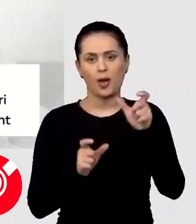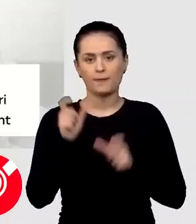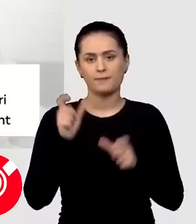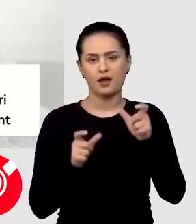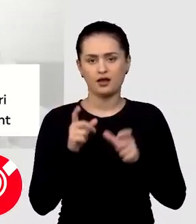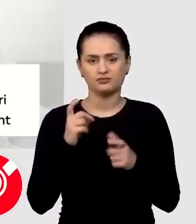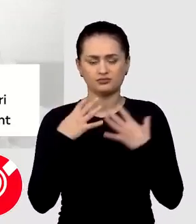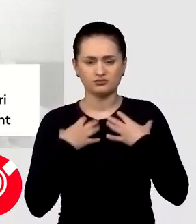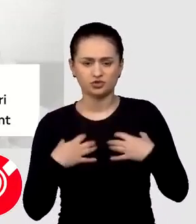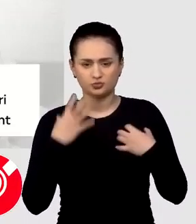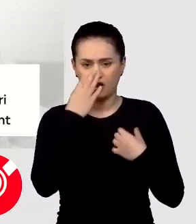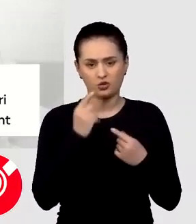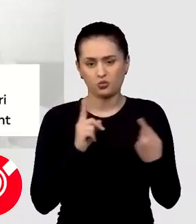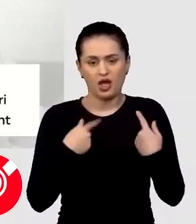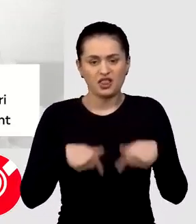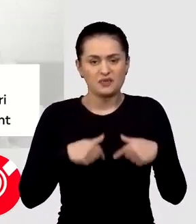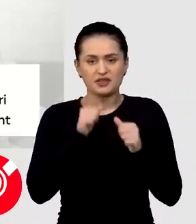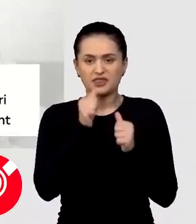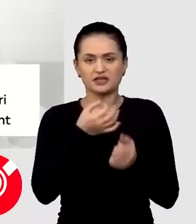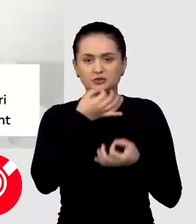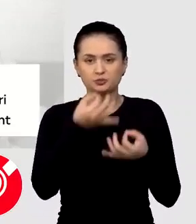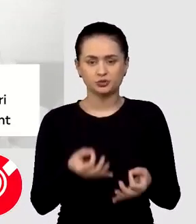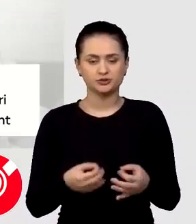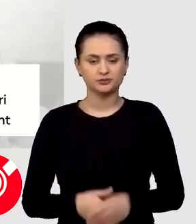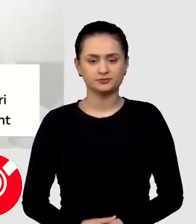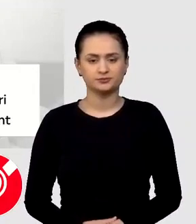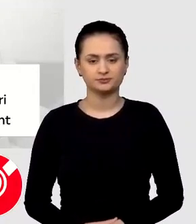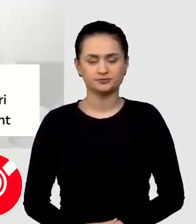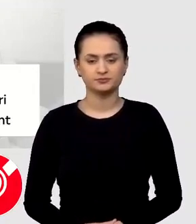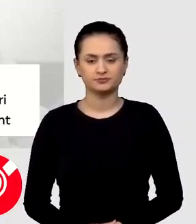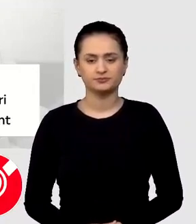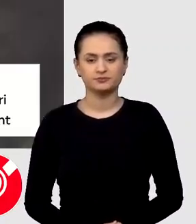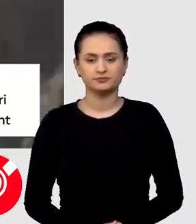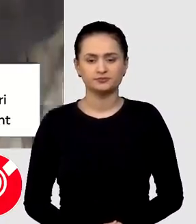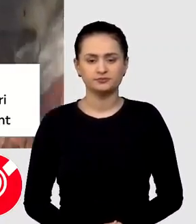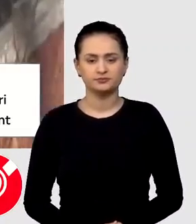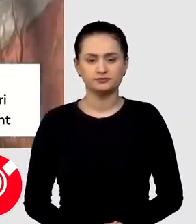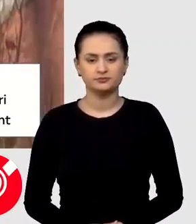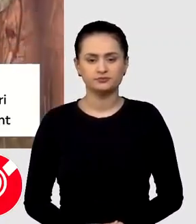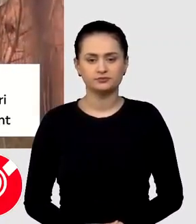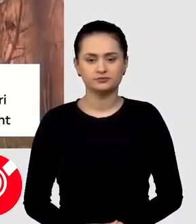iar localnicii de supărare nu mai au nimic de spus.